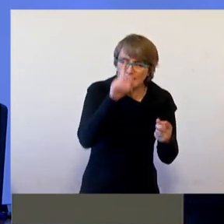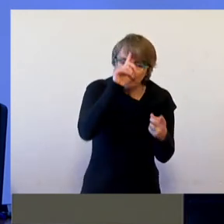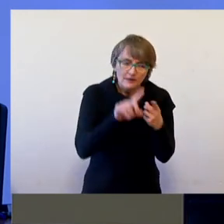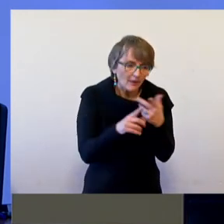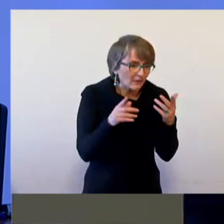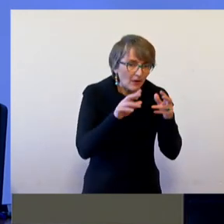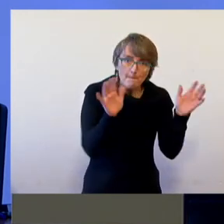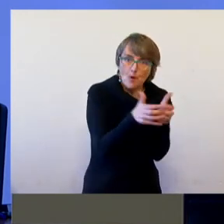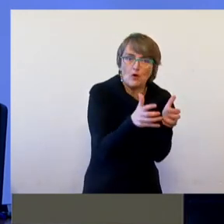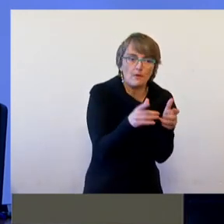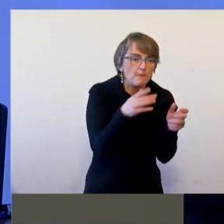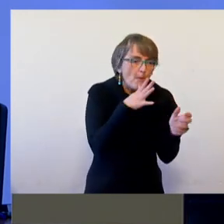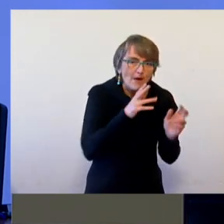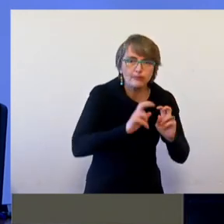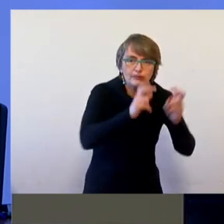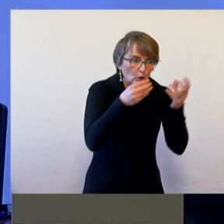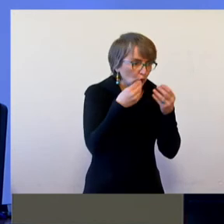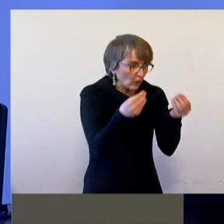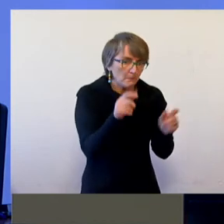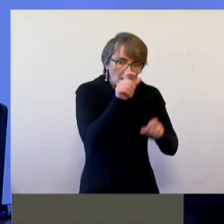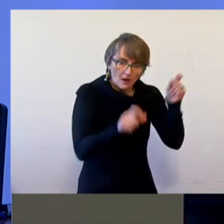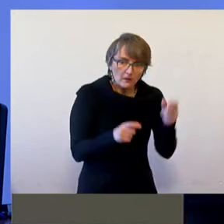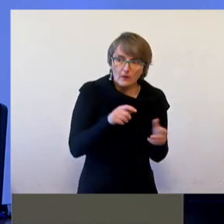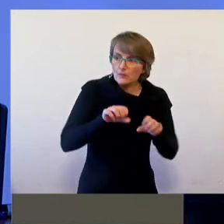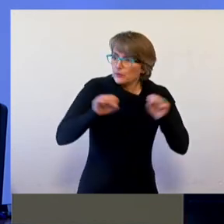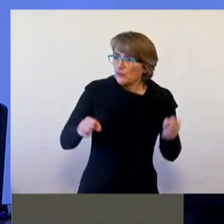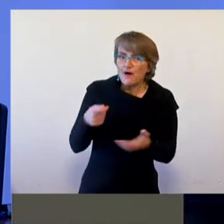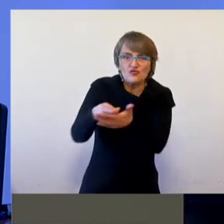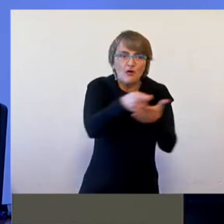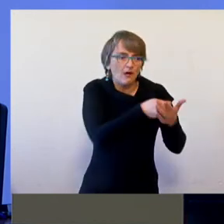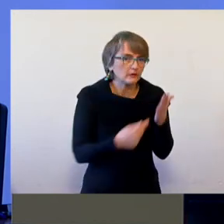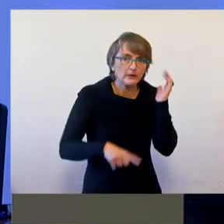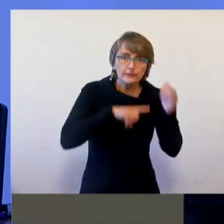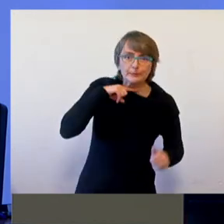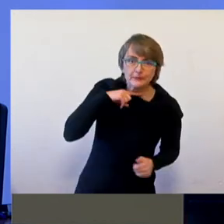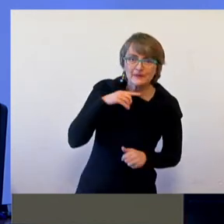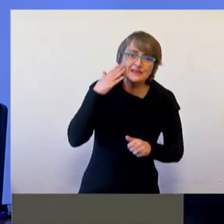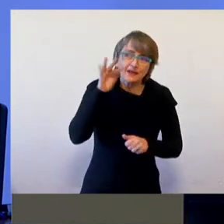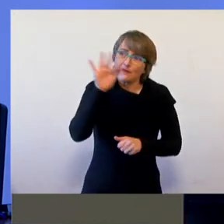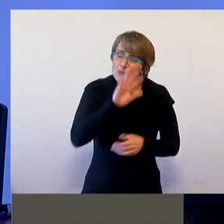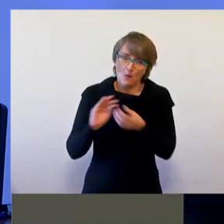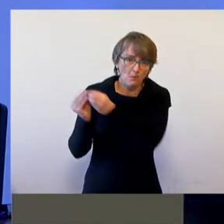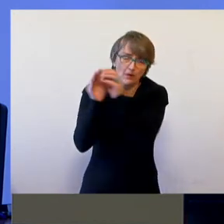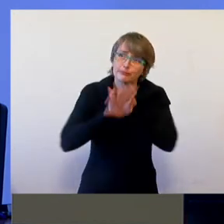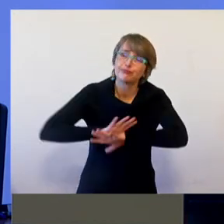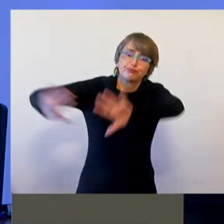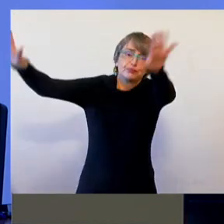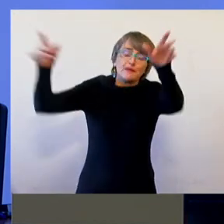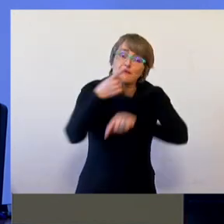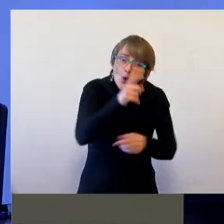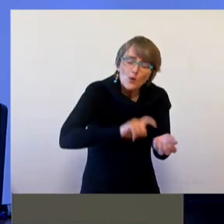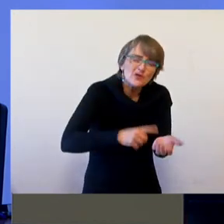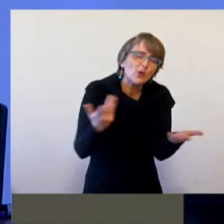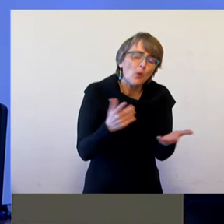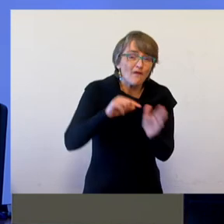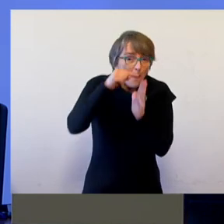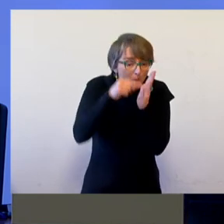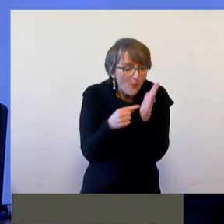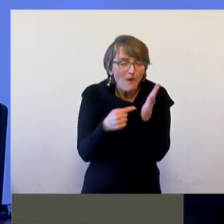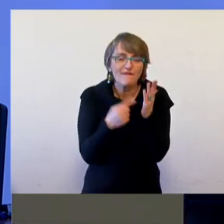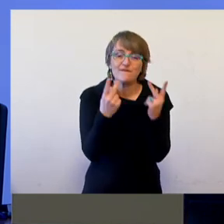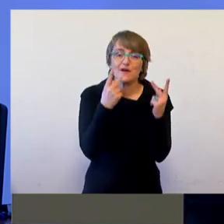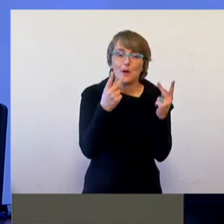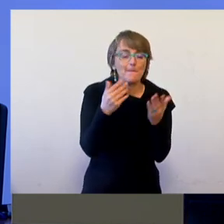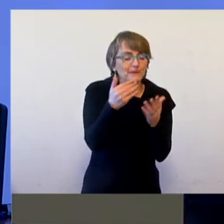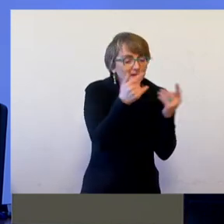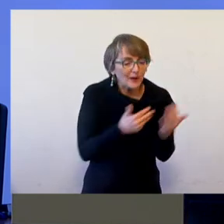de revenus, dans les difficultés de pouvoir d'achat, qui sont le premier souci de l'ensemble des Français aujourd'hui, c'est bien de là que ça vient. Donc à un moment donné, quand même, il faut